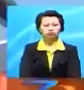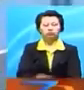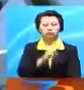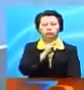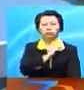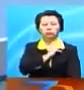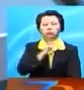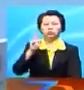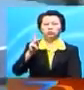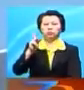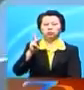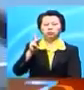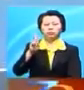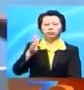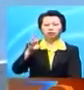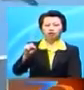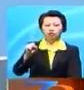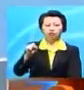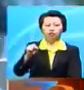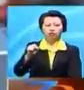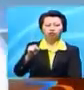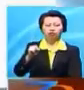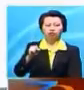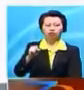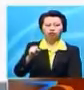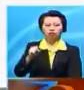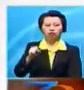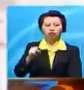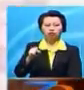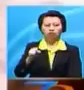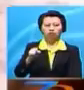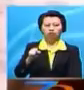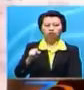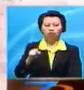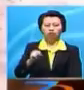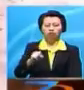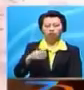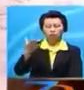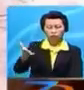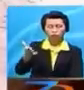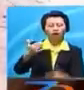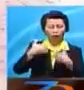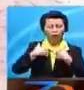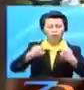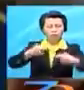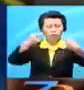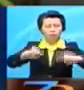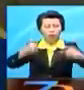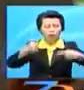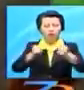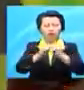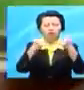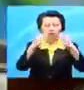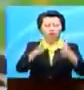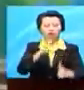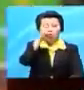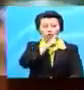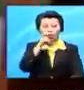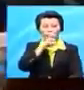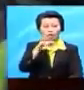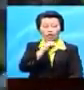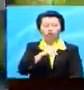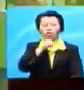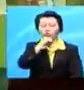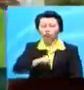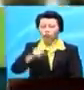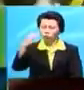Menurut Menteri Belia dan Sukan Kari Jamaluddin Abu Bakar, Latif pernah bertanding dengan atlet normal malah atlet